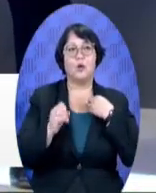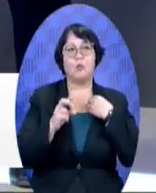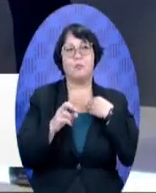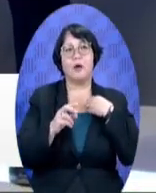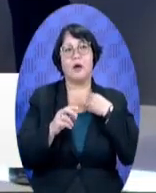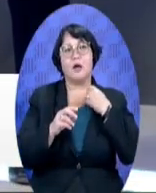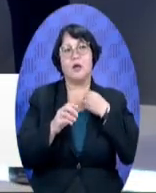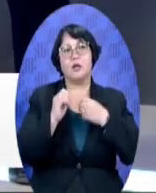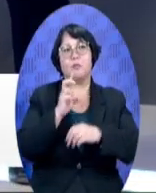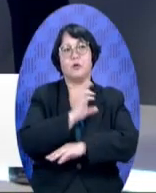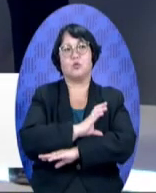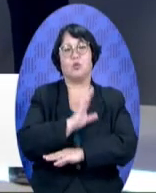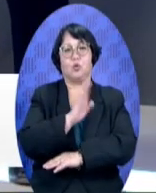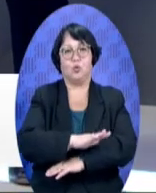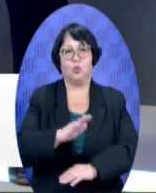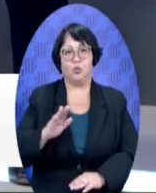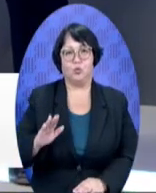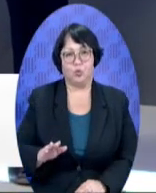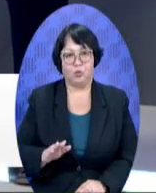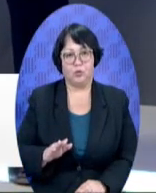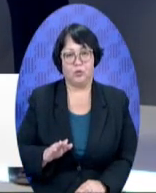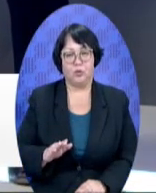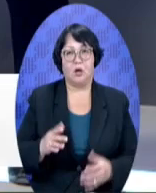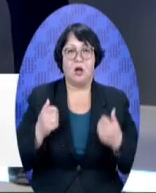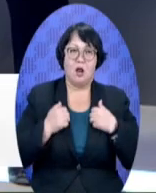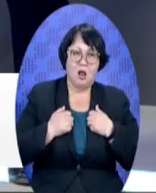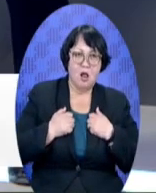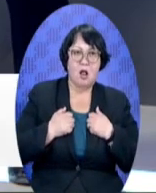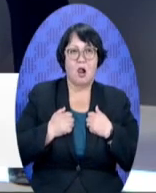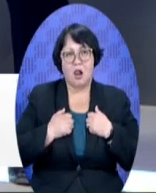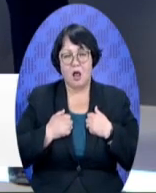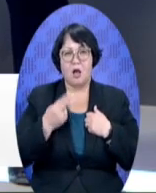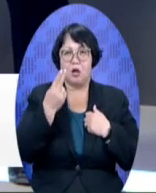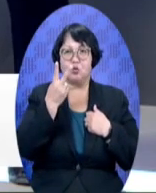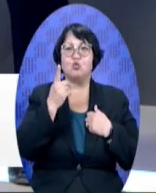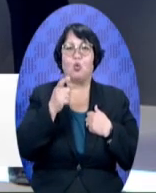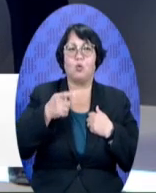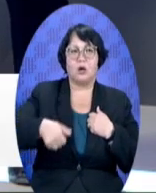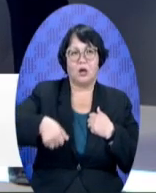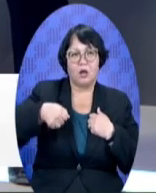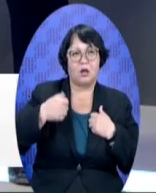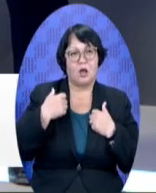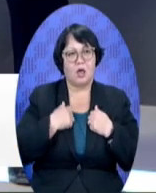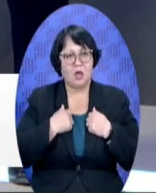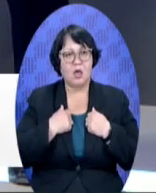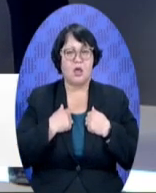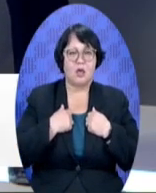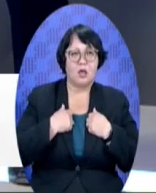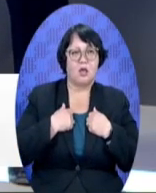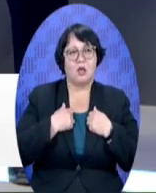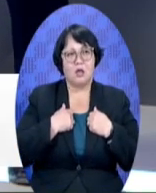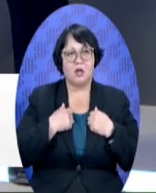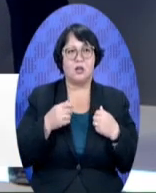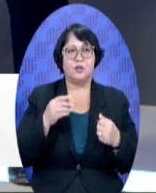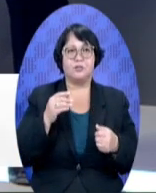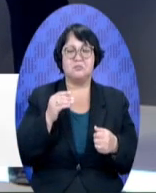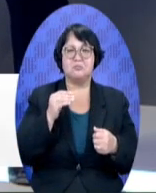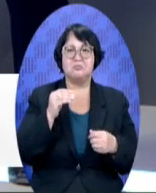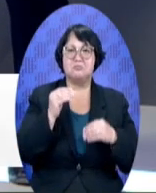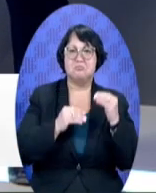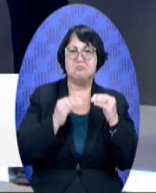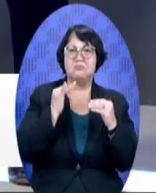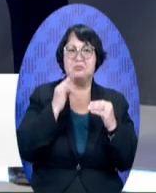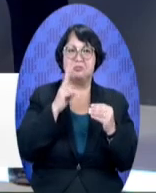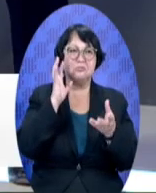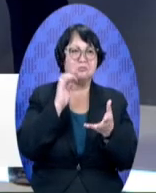дунд сургуулийн сурагчдын үүрч явах цүнхний жингийн талаар одоо тодорхой стандарт мөрдөх хууль дүрэн байдаггүй юм